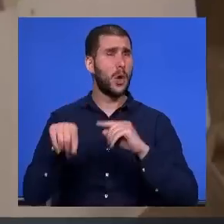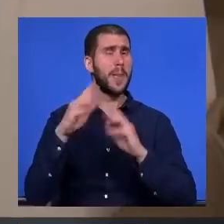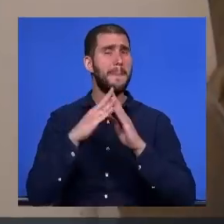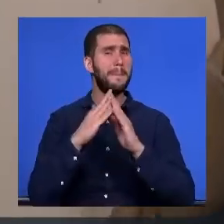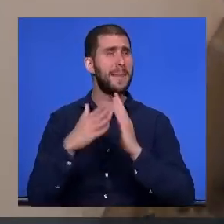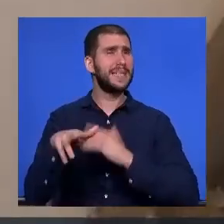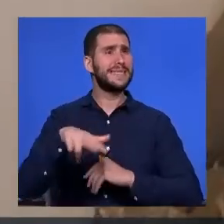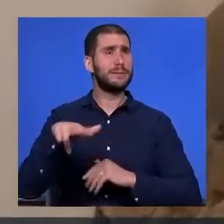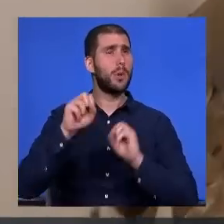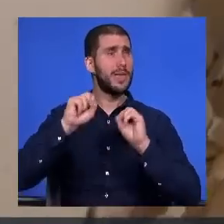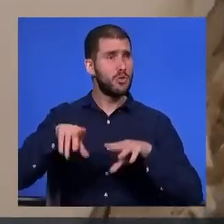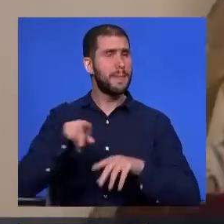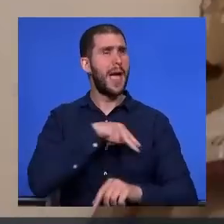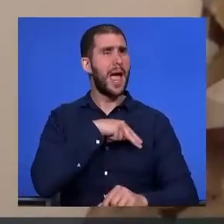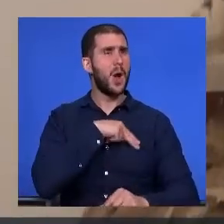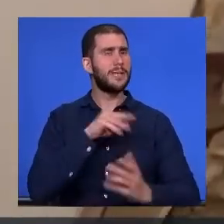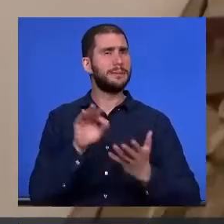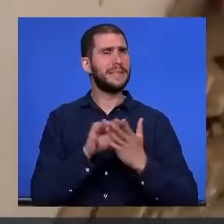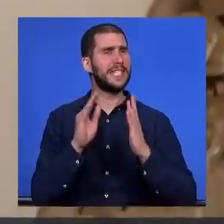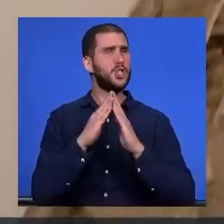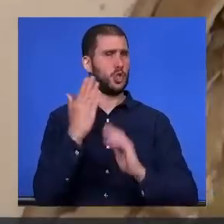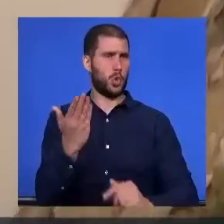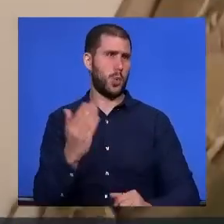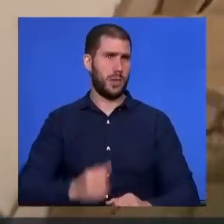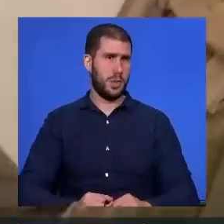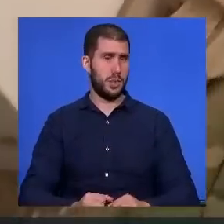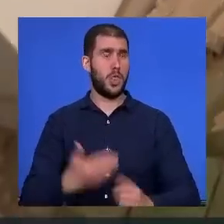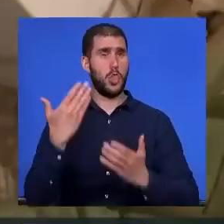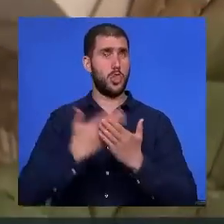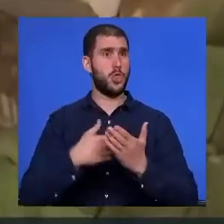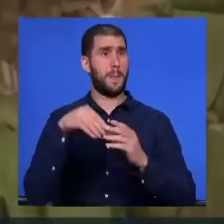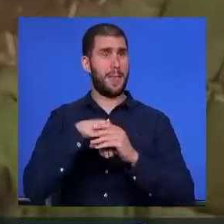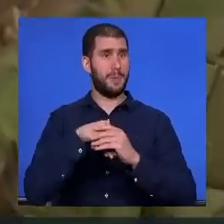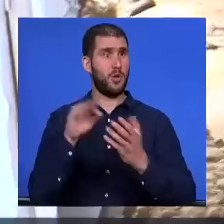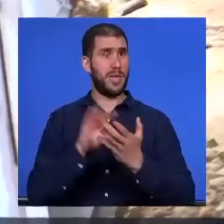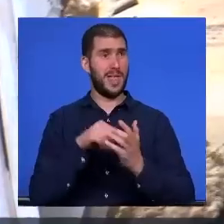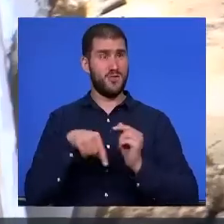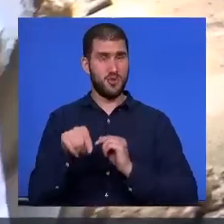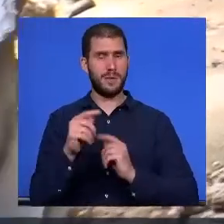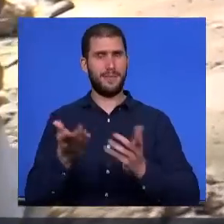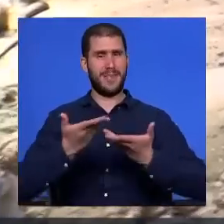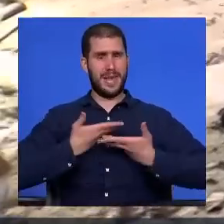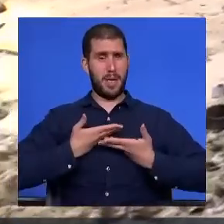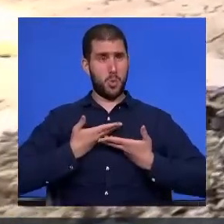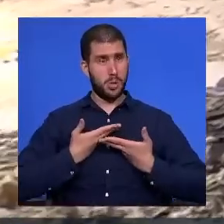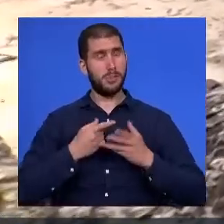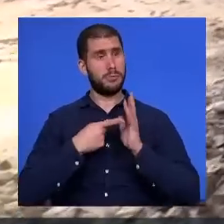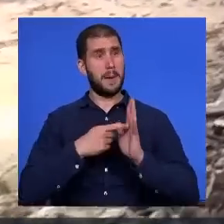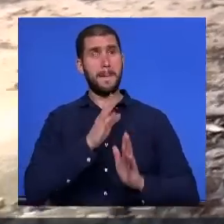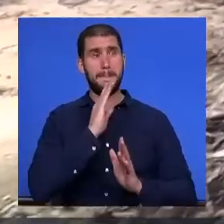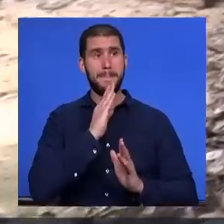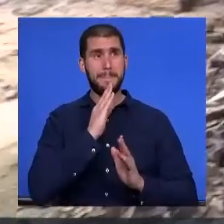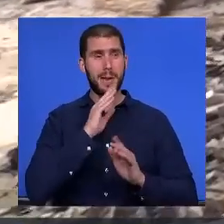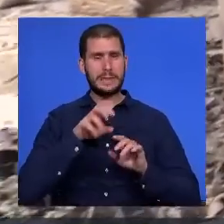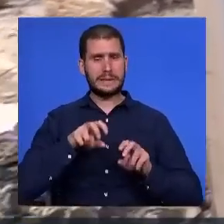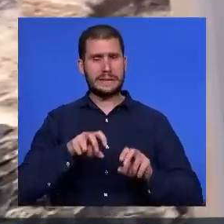ציבורי נטושים היא באחריות משרד השיכון. דוח פנימי שנכתב השנה והגיע לידינו מצביע על בעיה טרמיטים